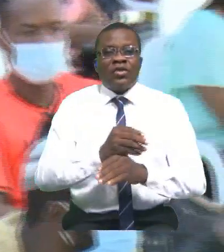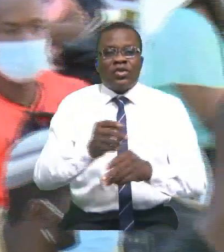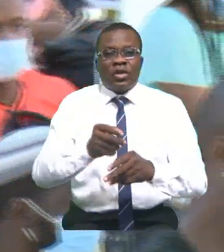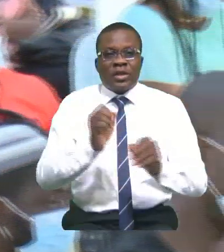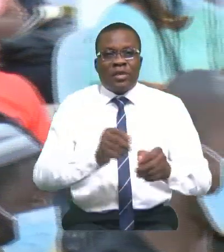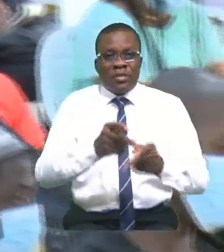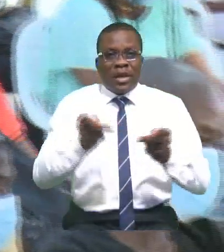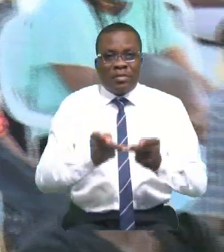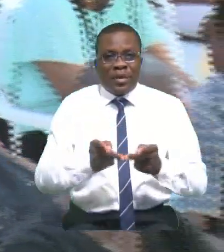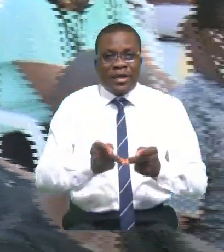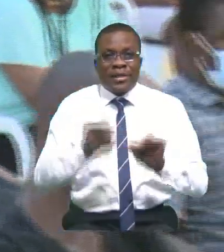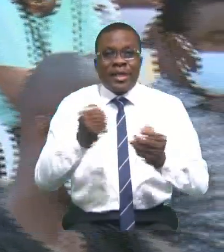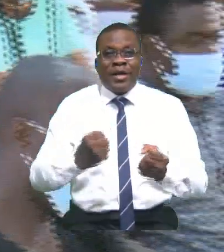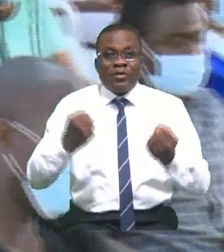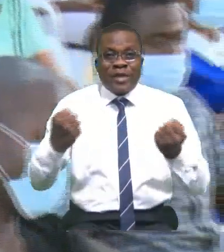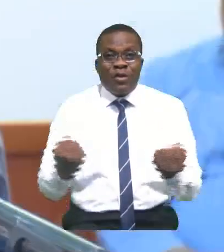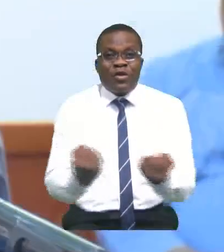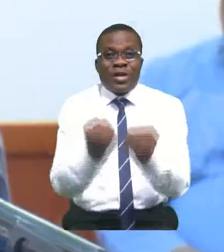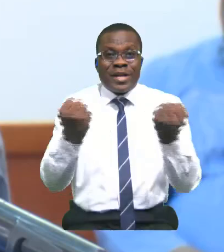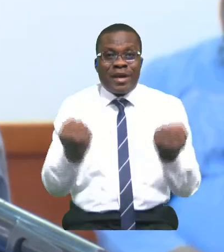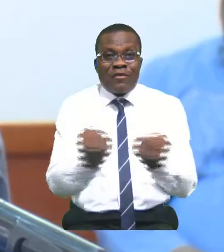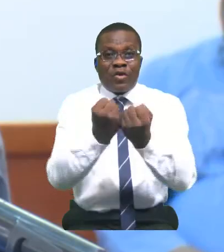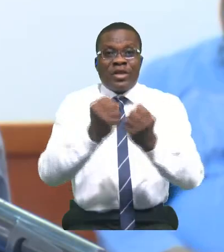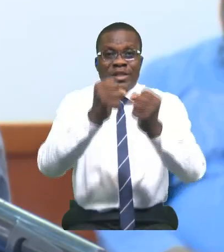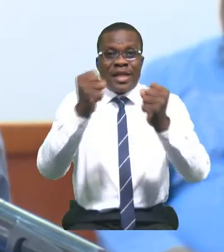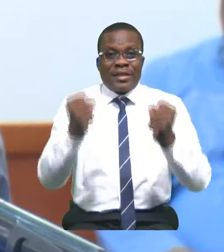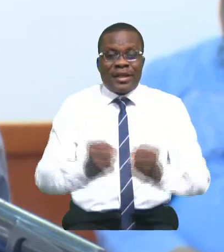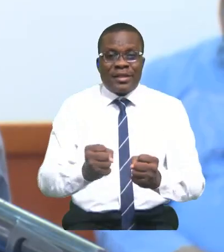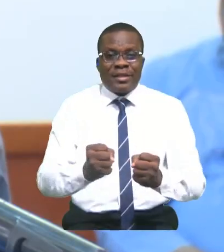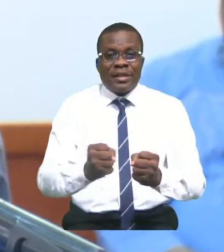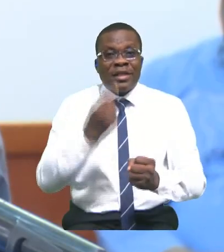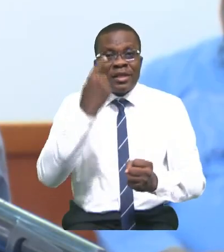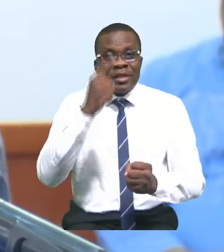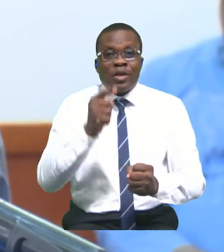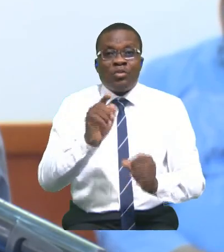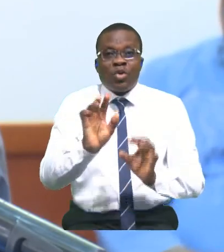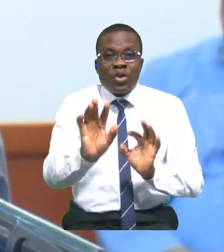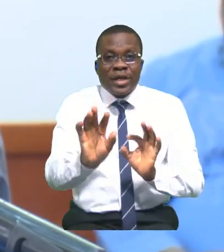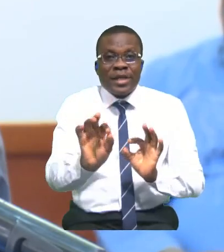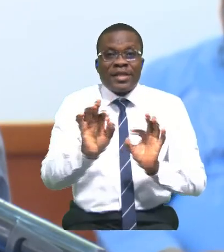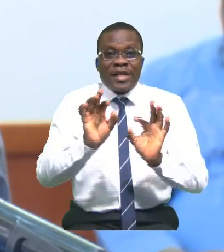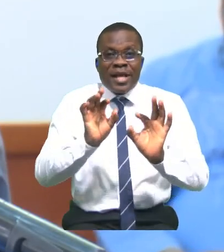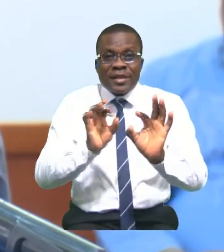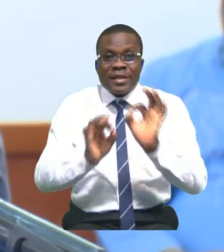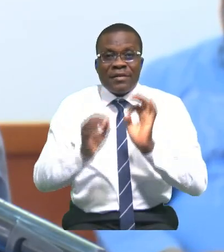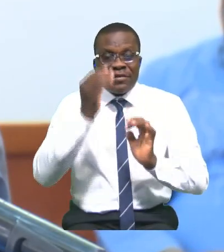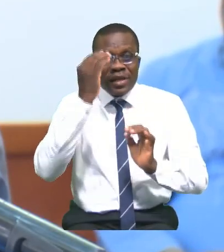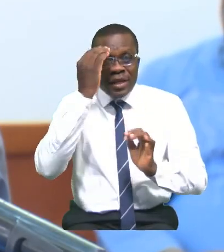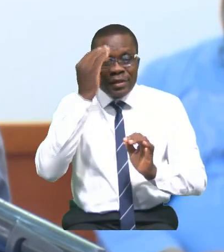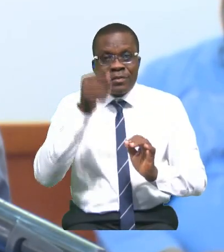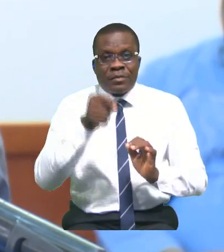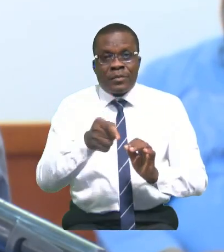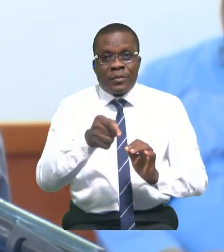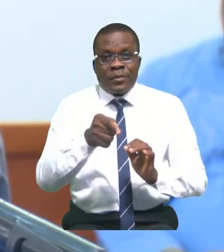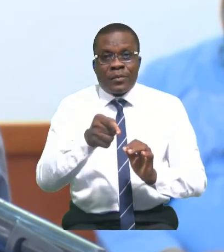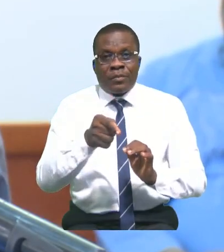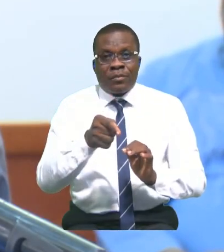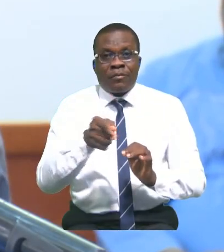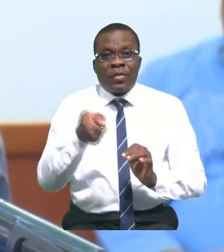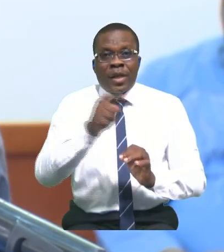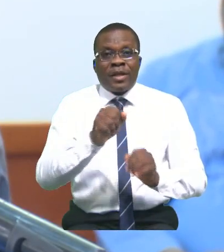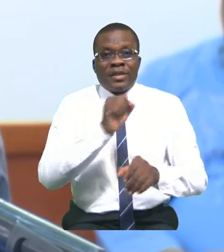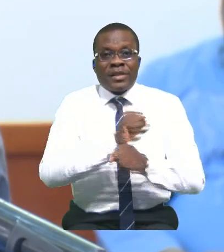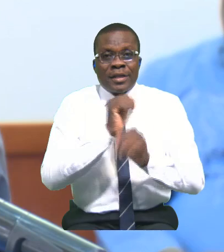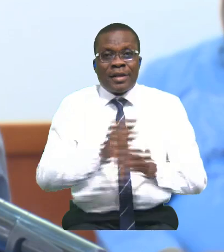allons corser la stratégie pour identifier ces agents